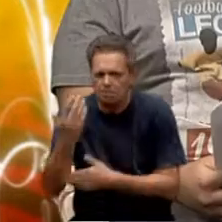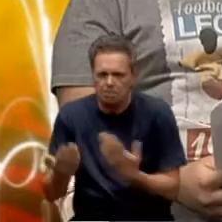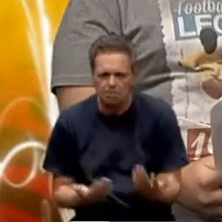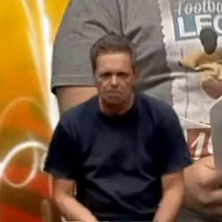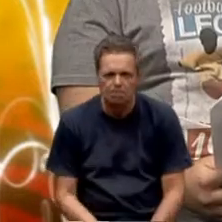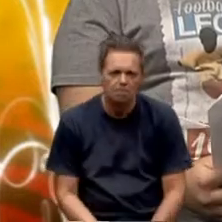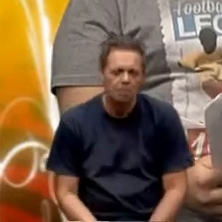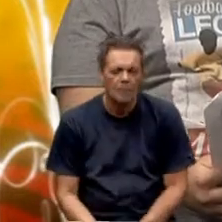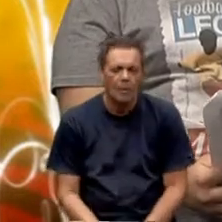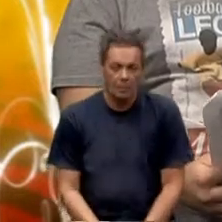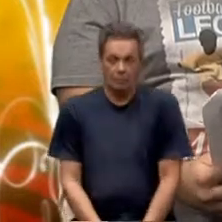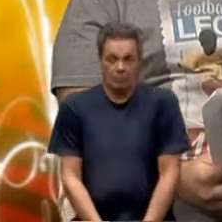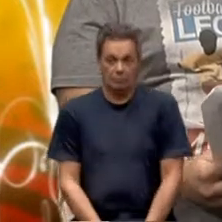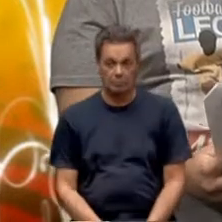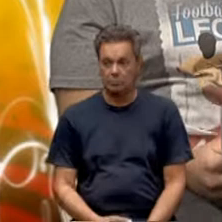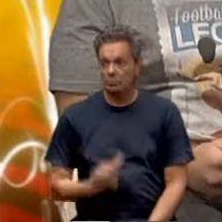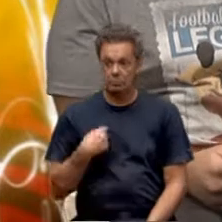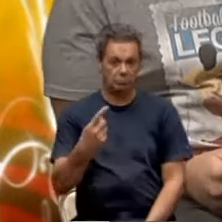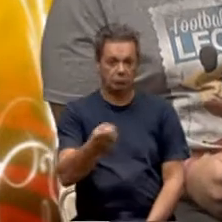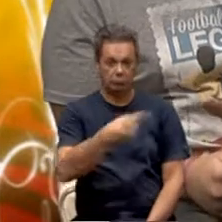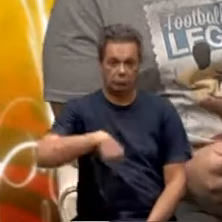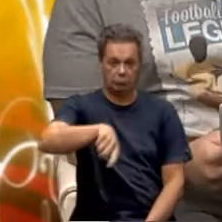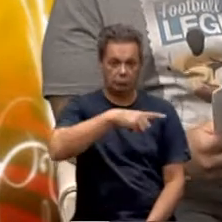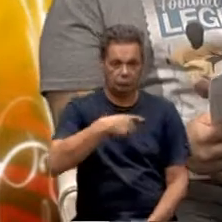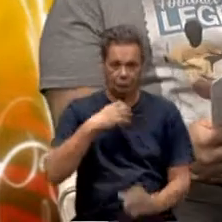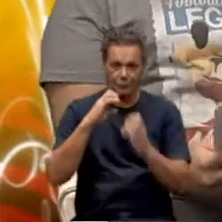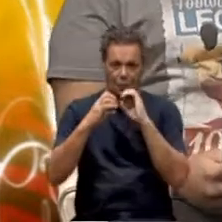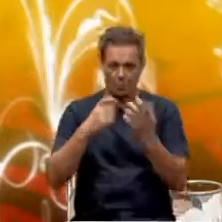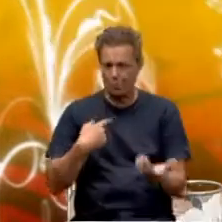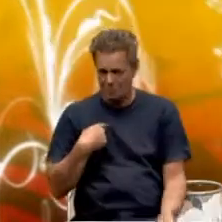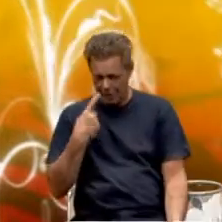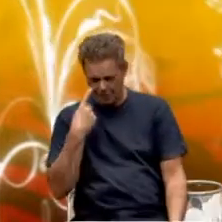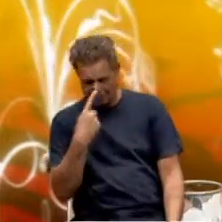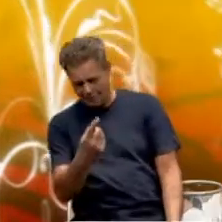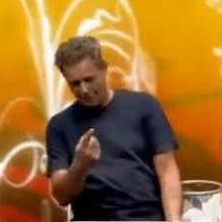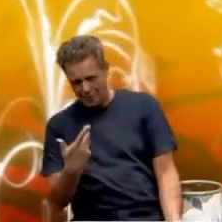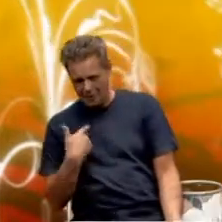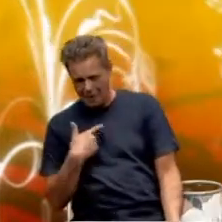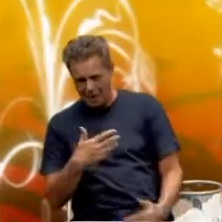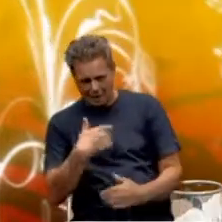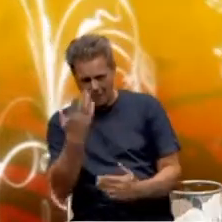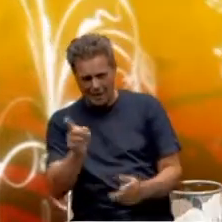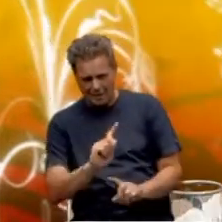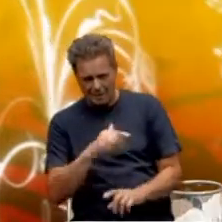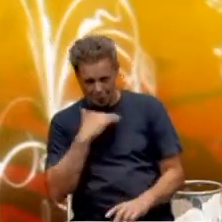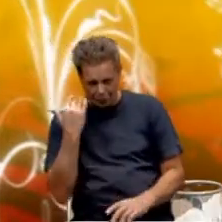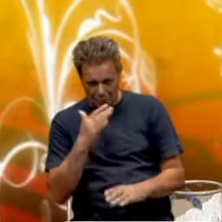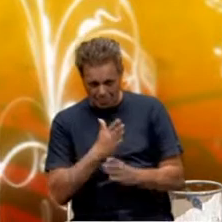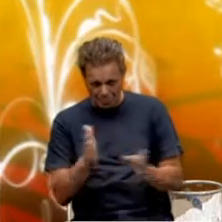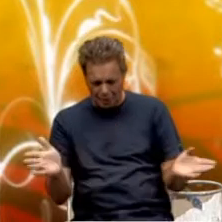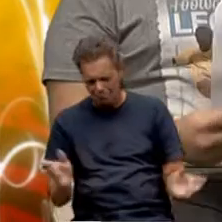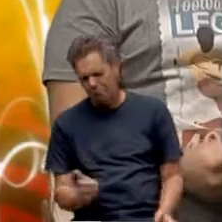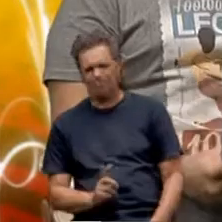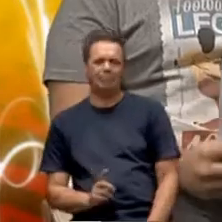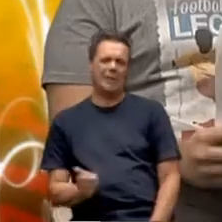sad. Mi sada komuniciramo, jel da? Da. Je li se vama čini da ja vama ne dajem dovoljno prostora?